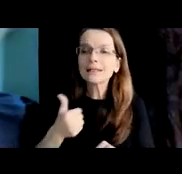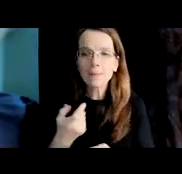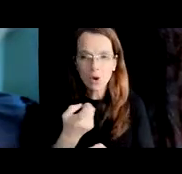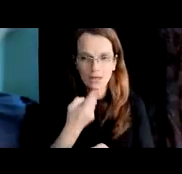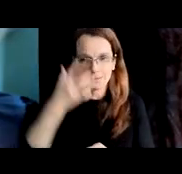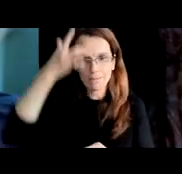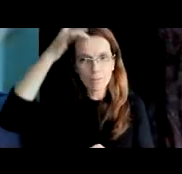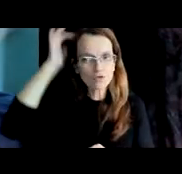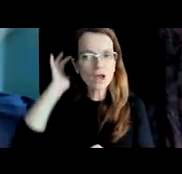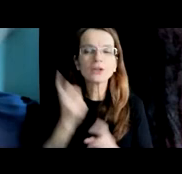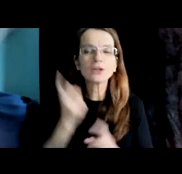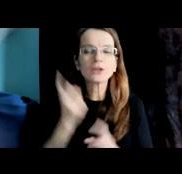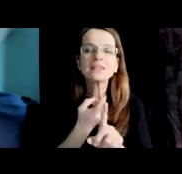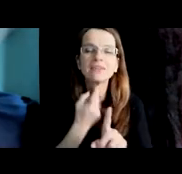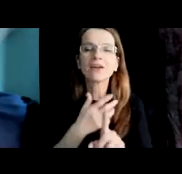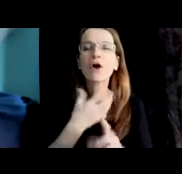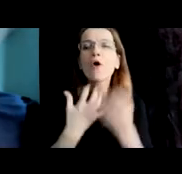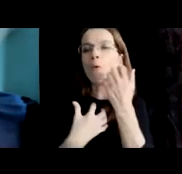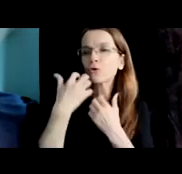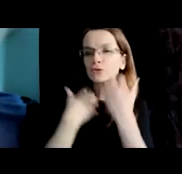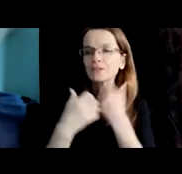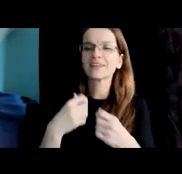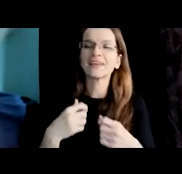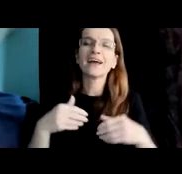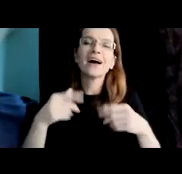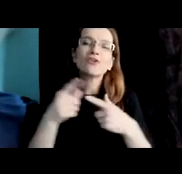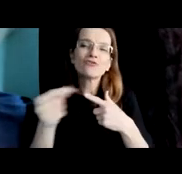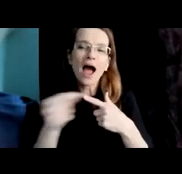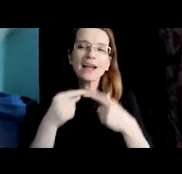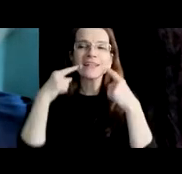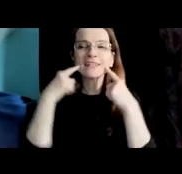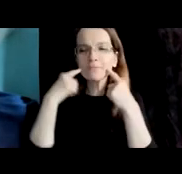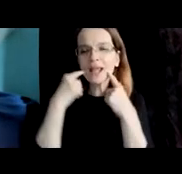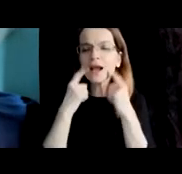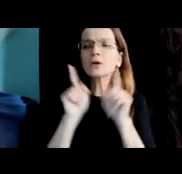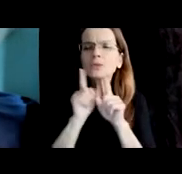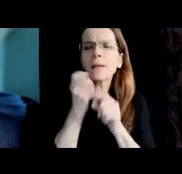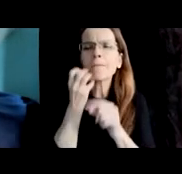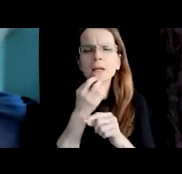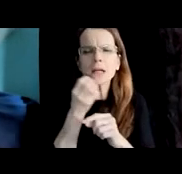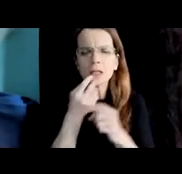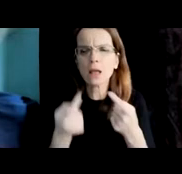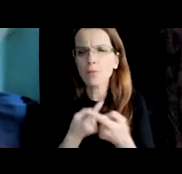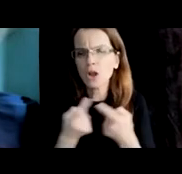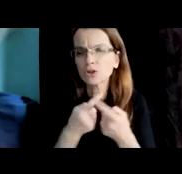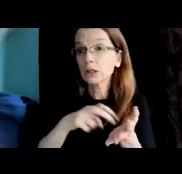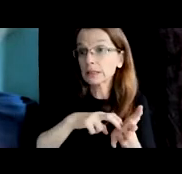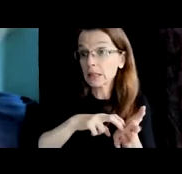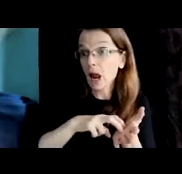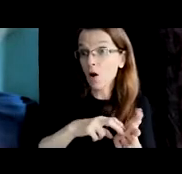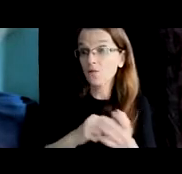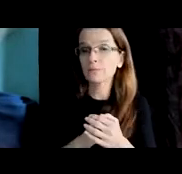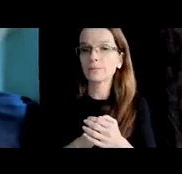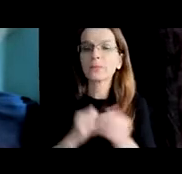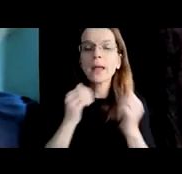izvirajo naši užitki, smeh in šale, pa tudi bridkosti, bolečine, bolesti in strahovi. Še posebno z